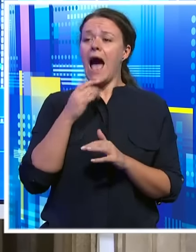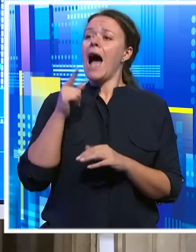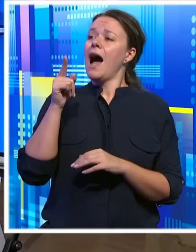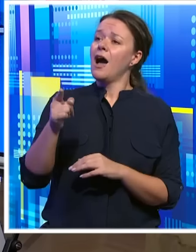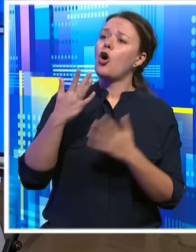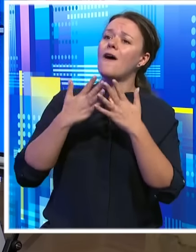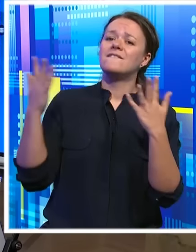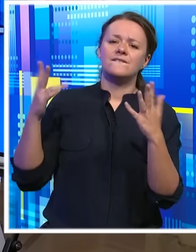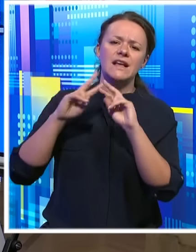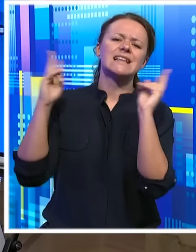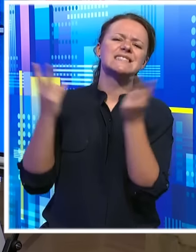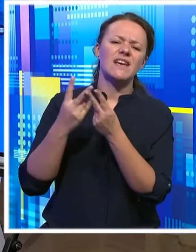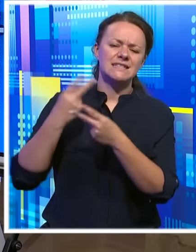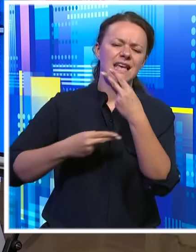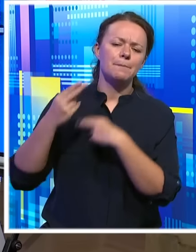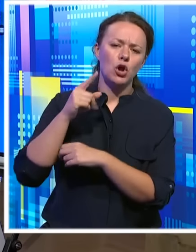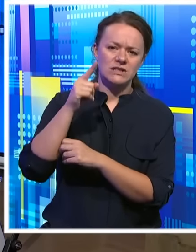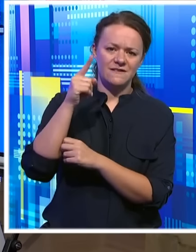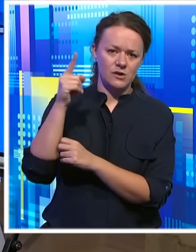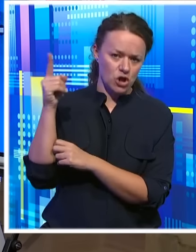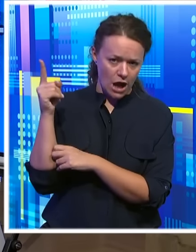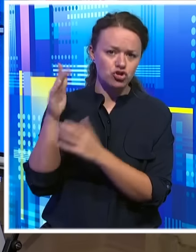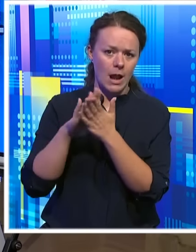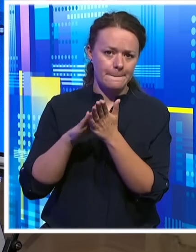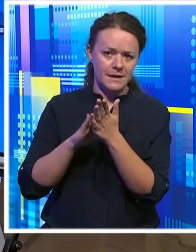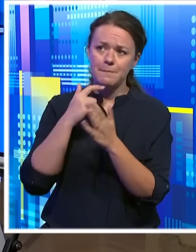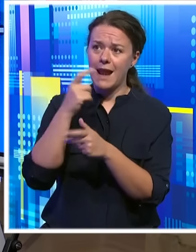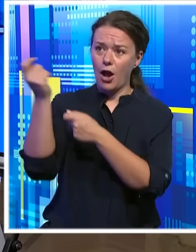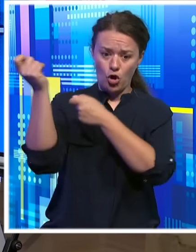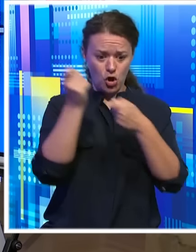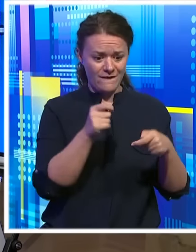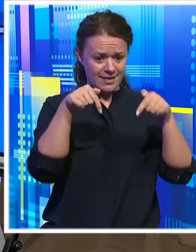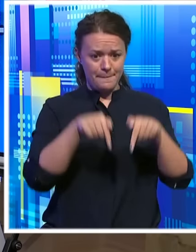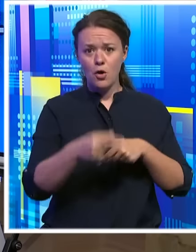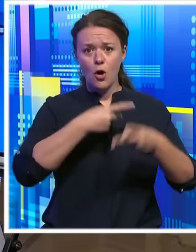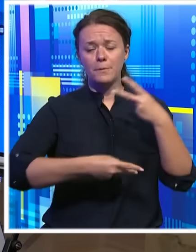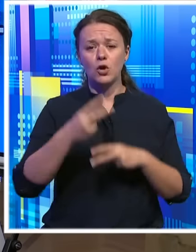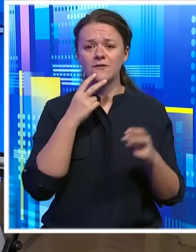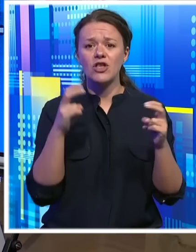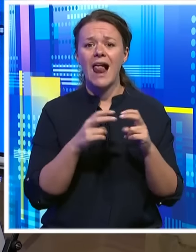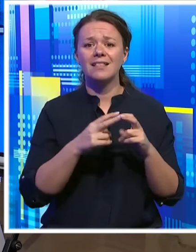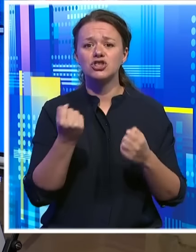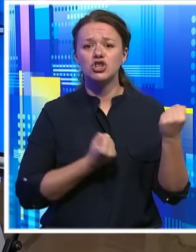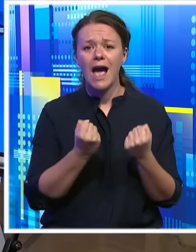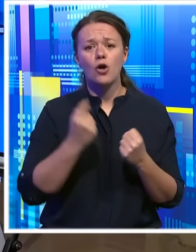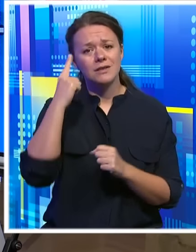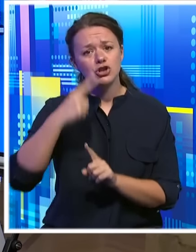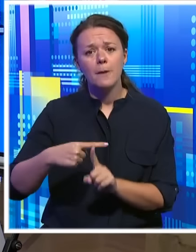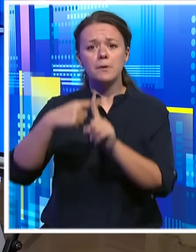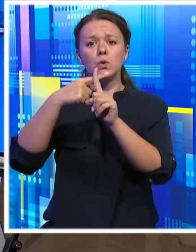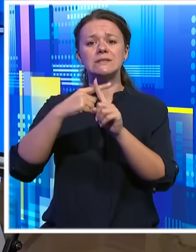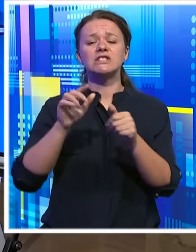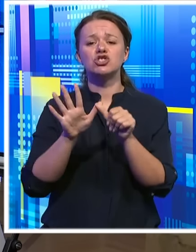svetskih proizvođača, a već smo krenuli dodatno da razgovaramo električnih automobila. Idemo na plus